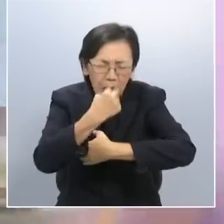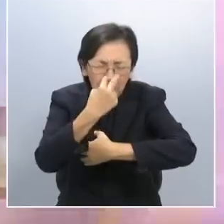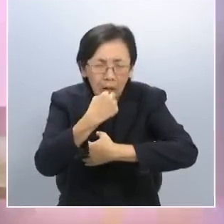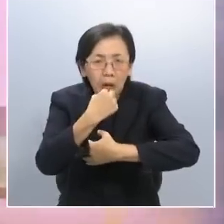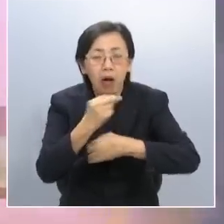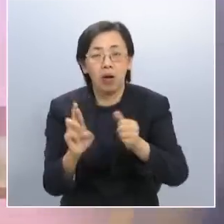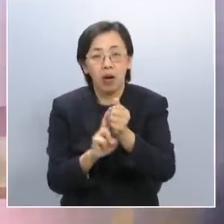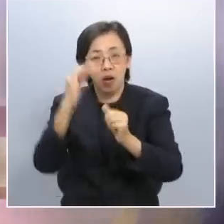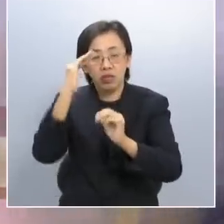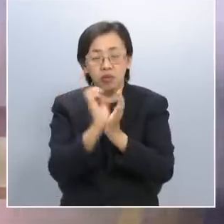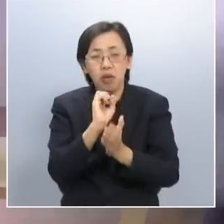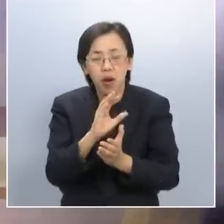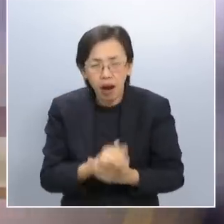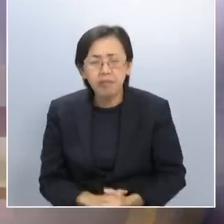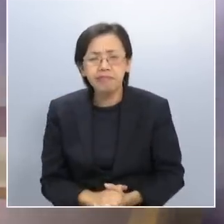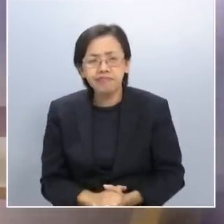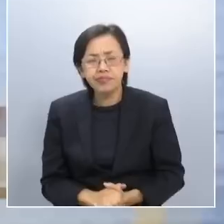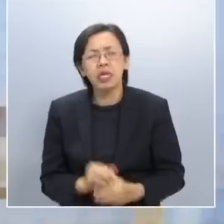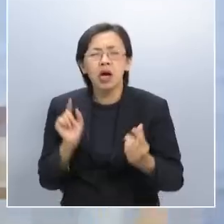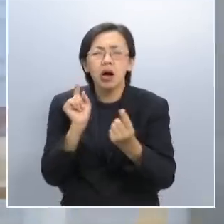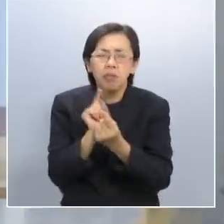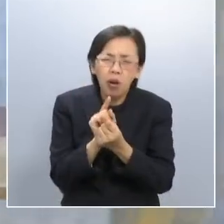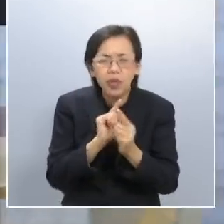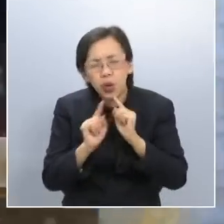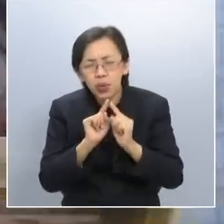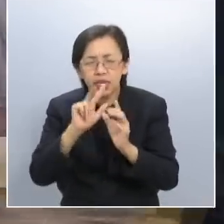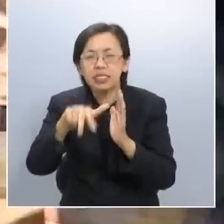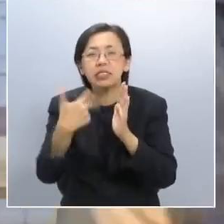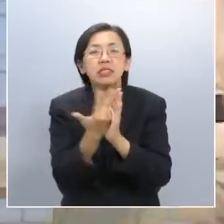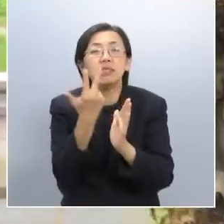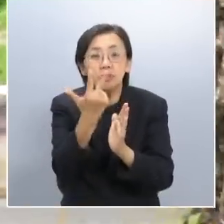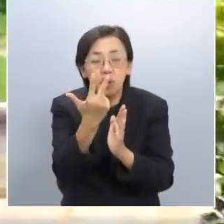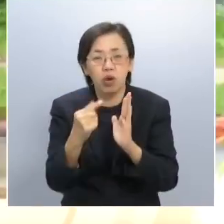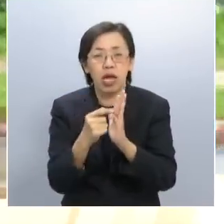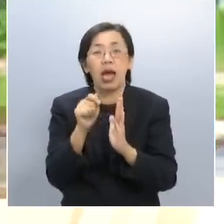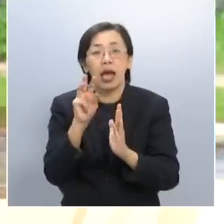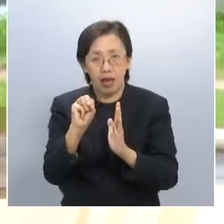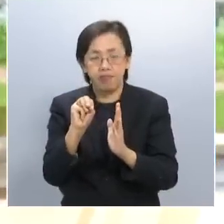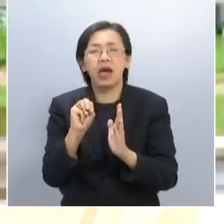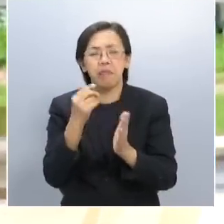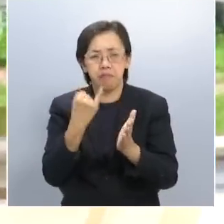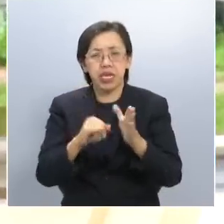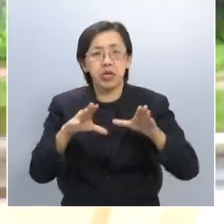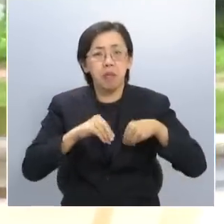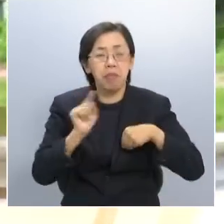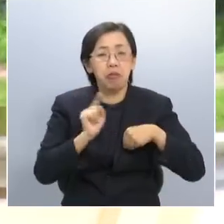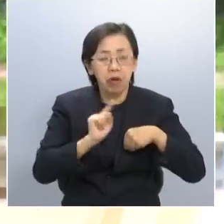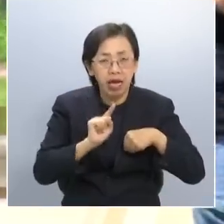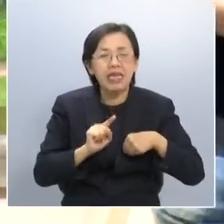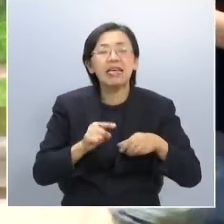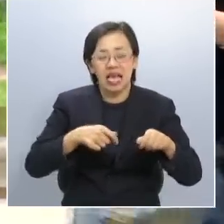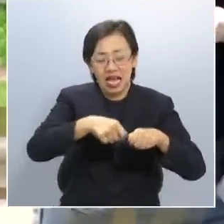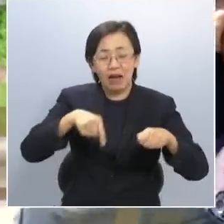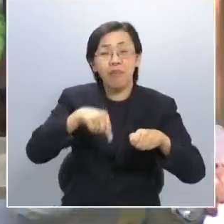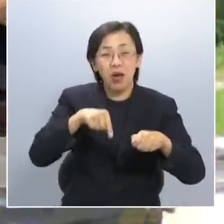ที่ออกมาได้พบกันสัก3ชั่วโมงแอมรับสารภาพแล้วเฉพาะประเด็นกระเป๋า